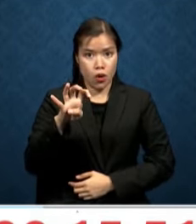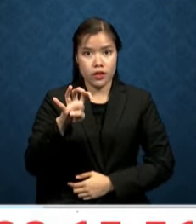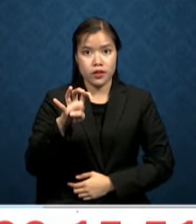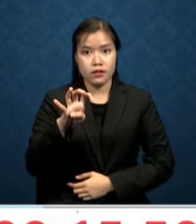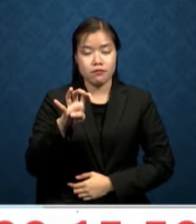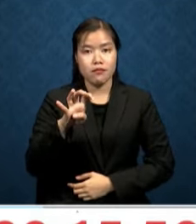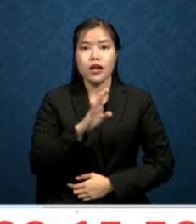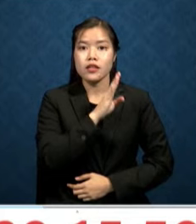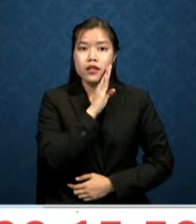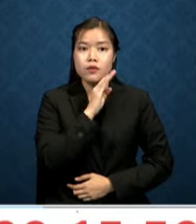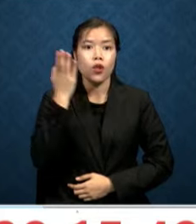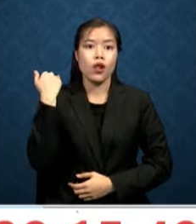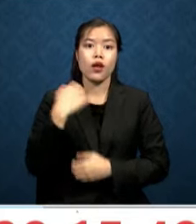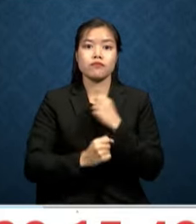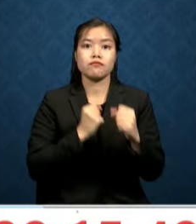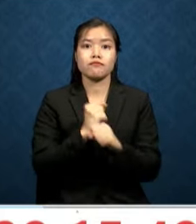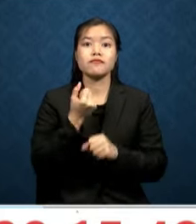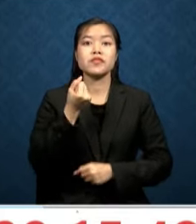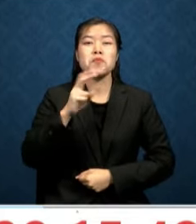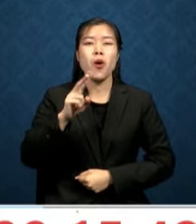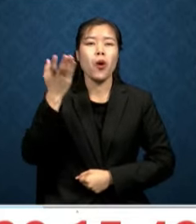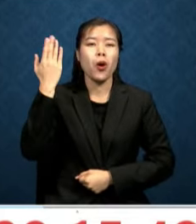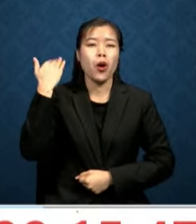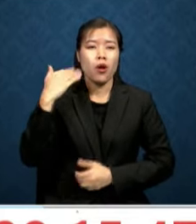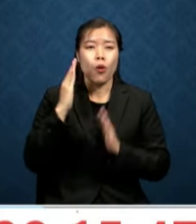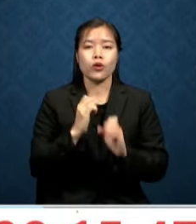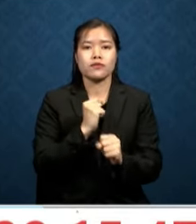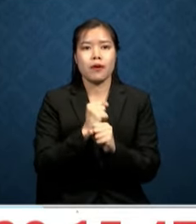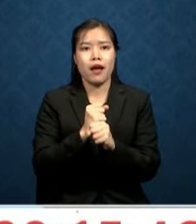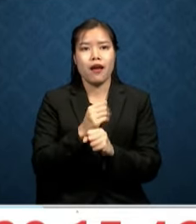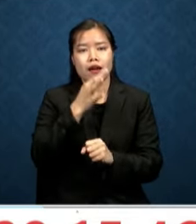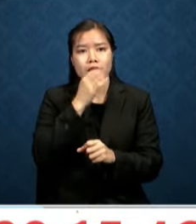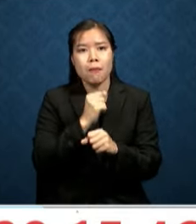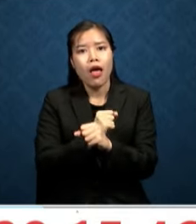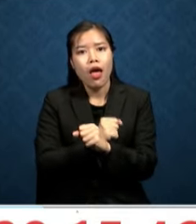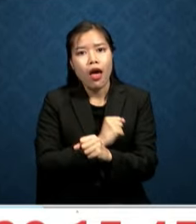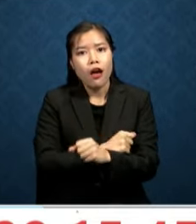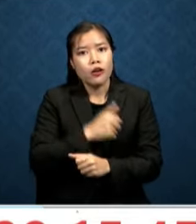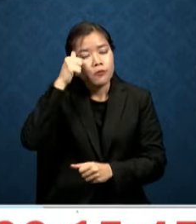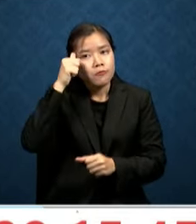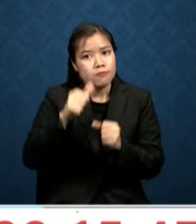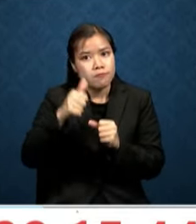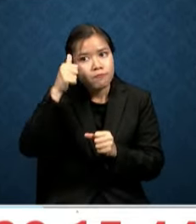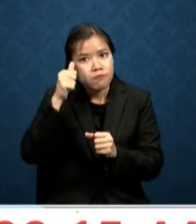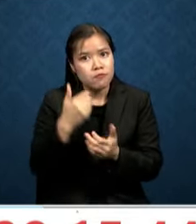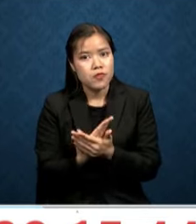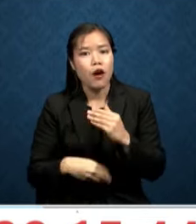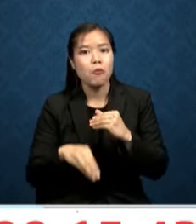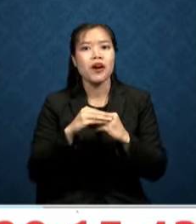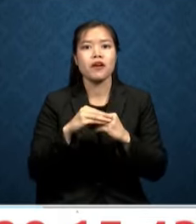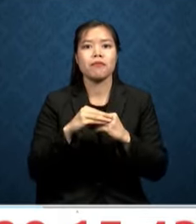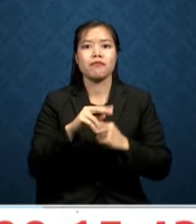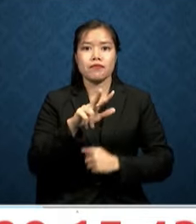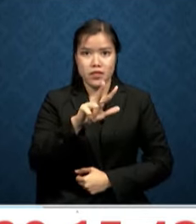หากว่าเมื่อ12ปีที่แล้วพี่น้องแรงงานจดจำอดีตนายกรัฐมนตรีว่าได้ขึ้นค่าแรง300บาทผมคิดว่